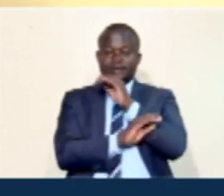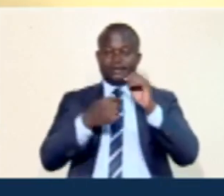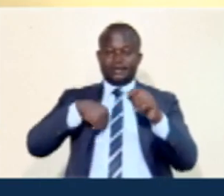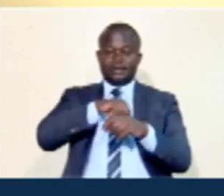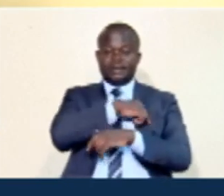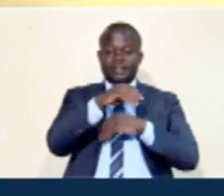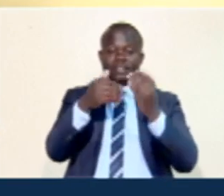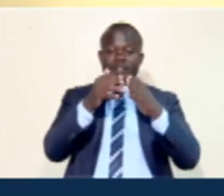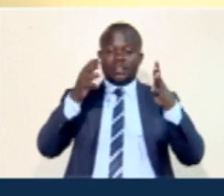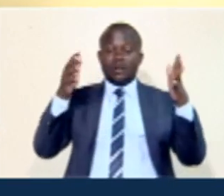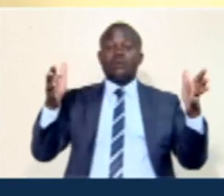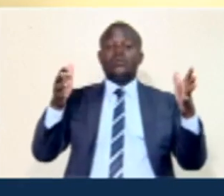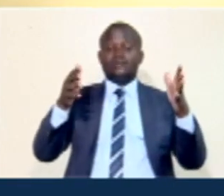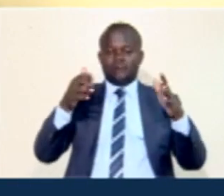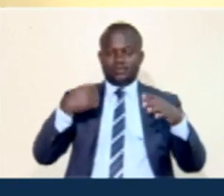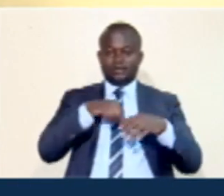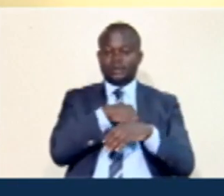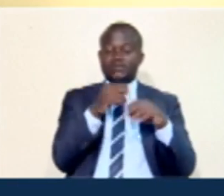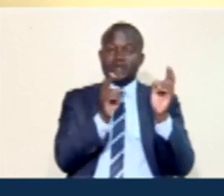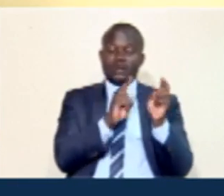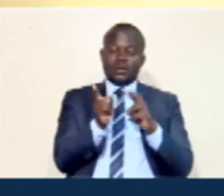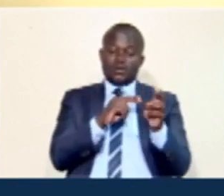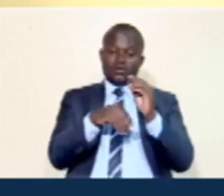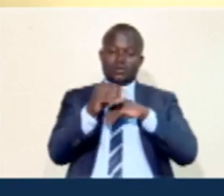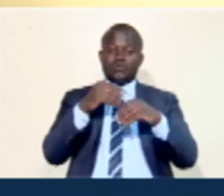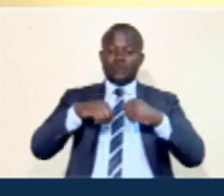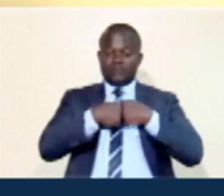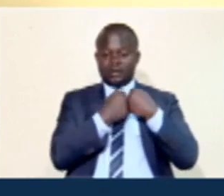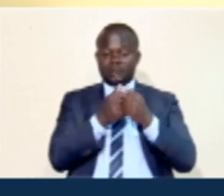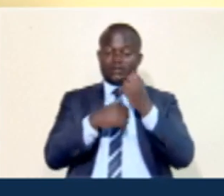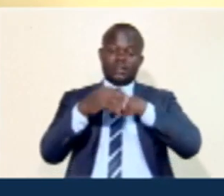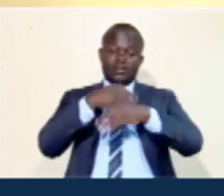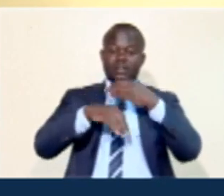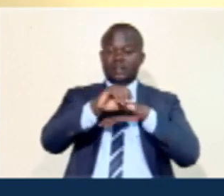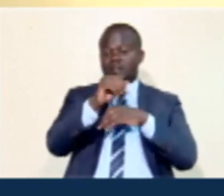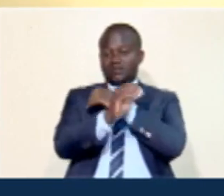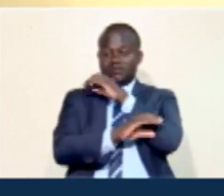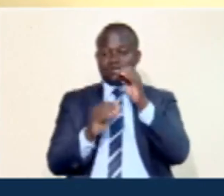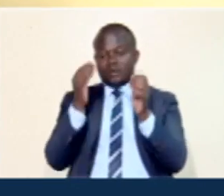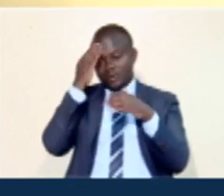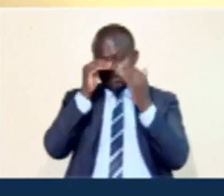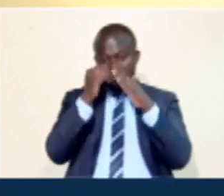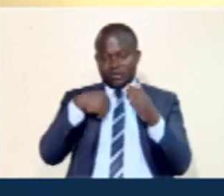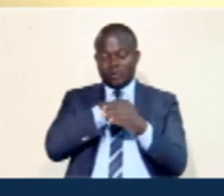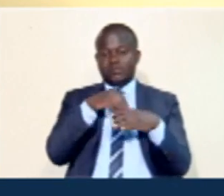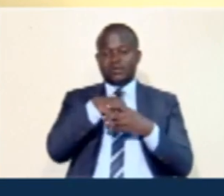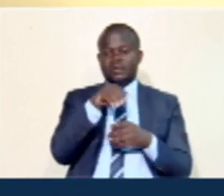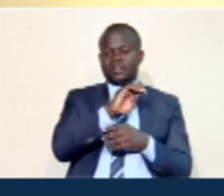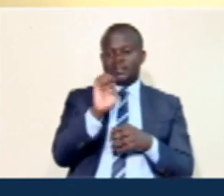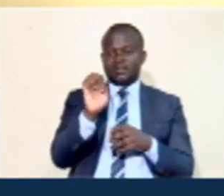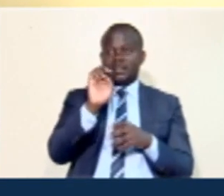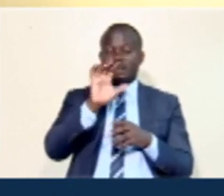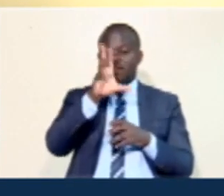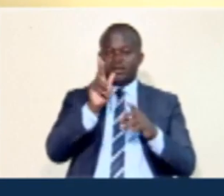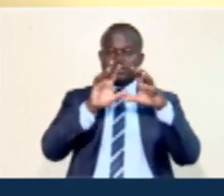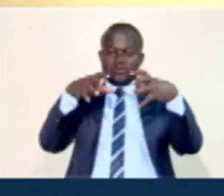cyaguye amarembo, nubundi ku isoko dusanzwe duhanganye n'izo nganda zo hanze, kuko turi muri East Africa Community. Nubundi inganda